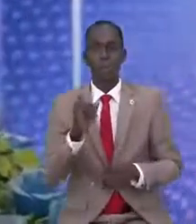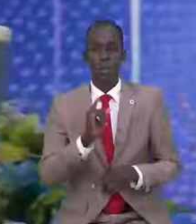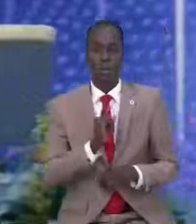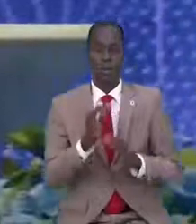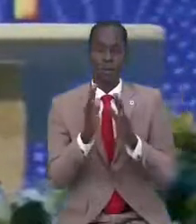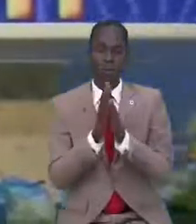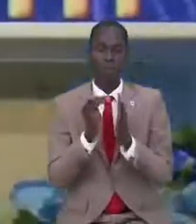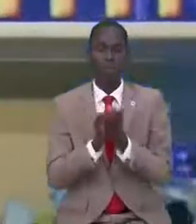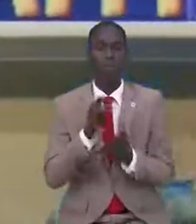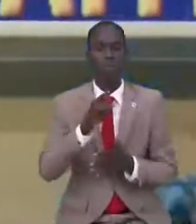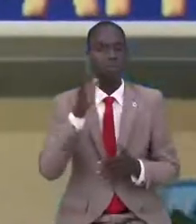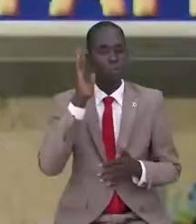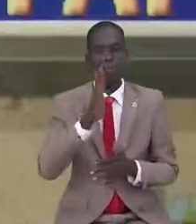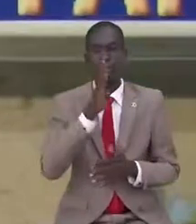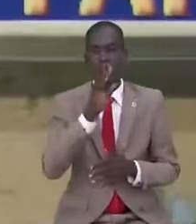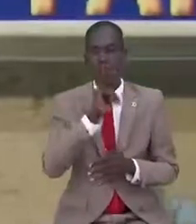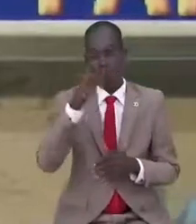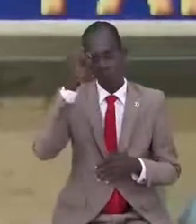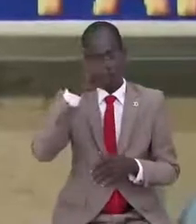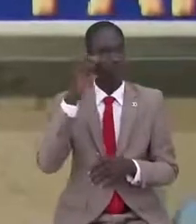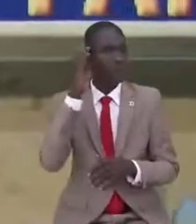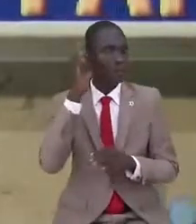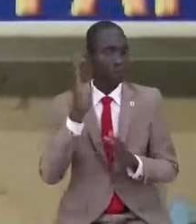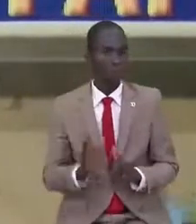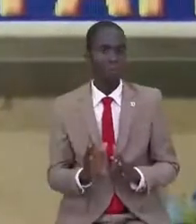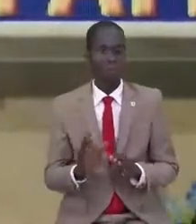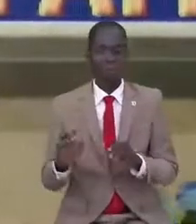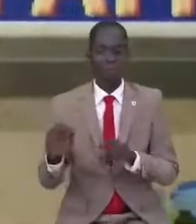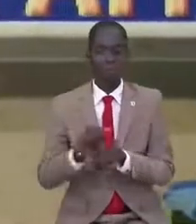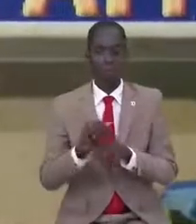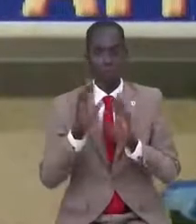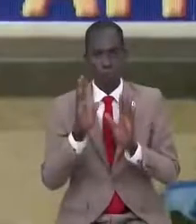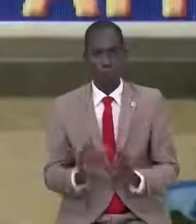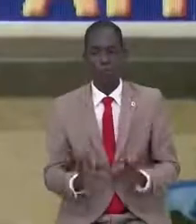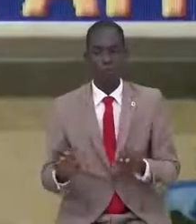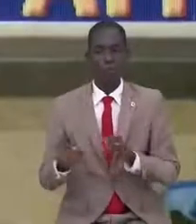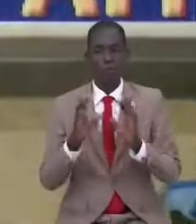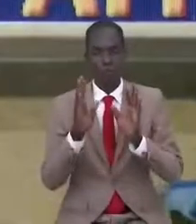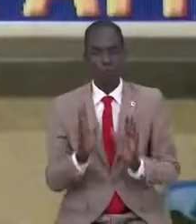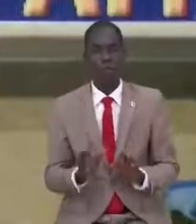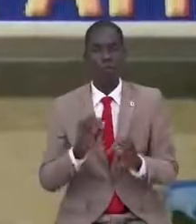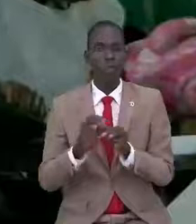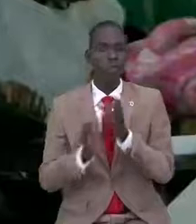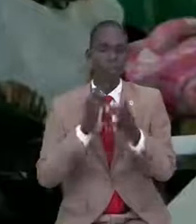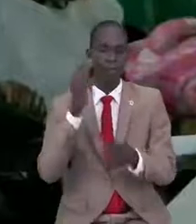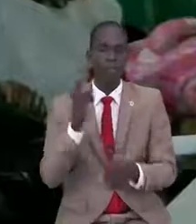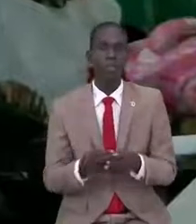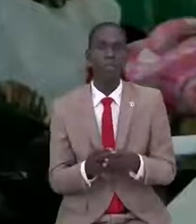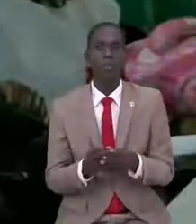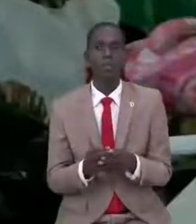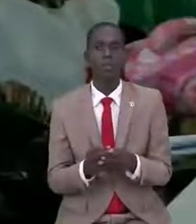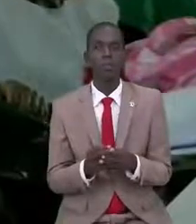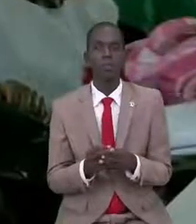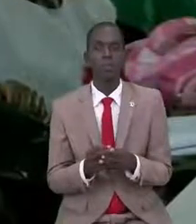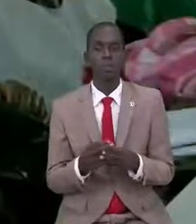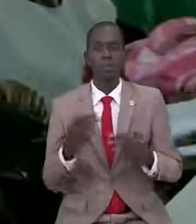prie que vous soyez un auditeur sage, un pratiquant sage au nom de